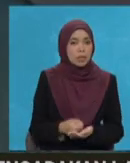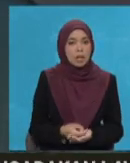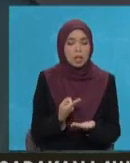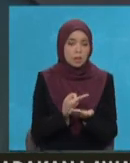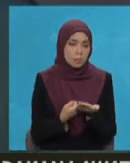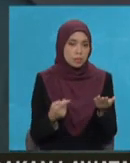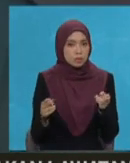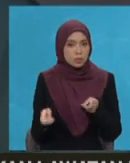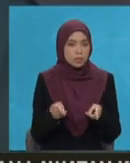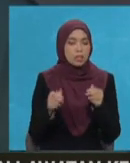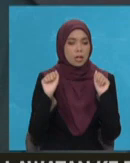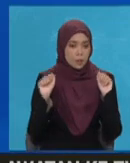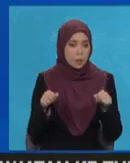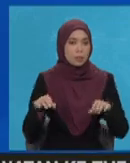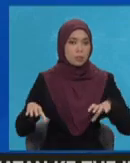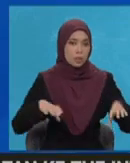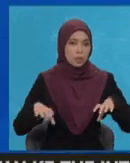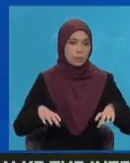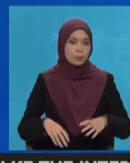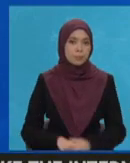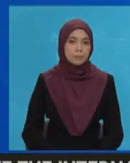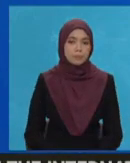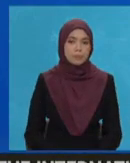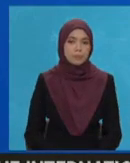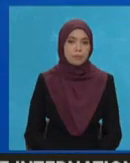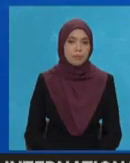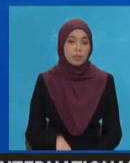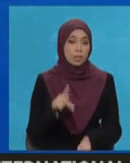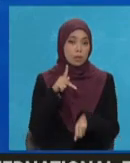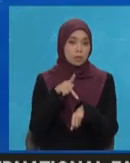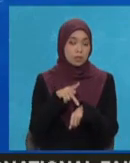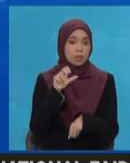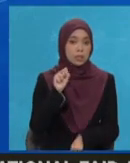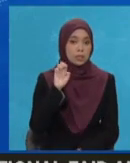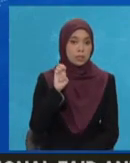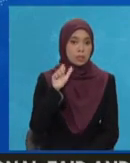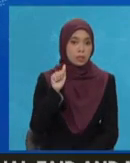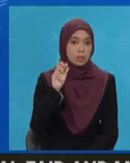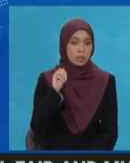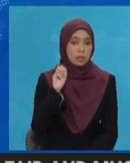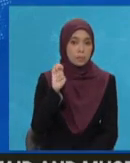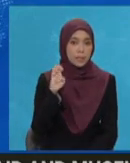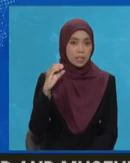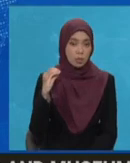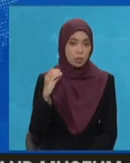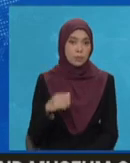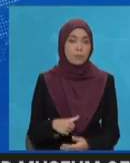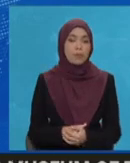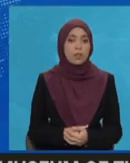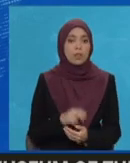dapat dilaksanakan pusat rantauan semula